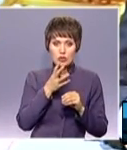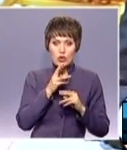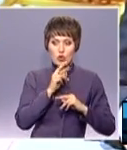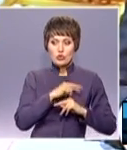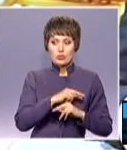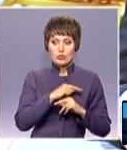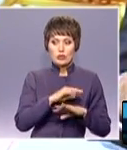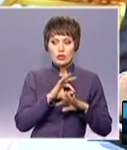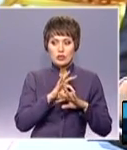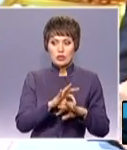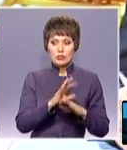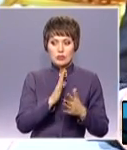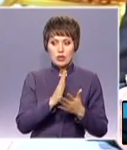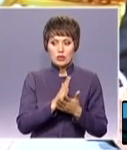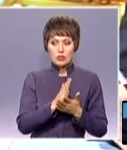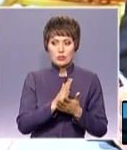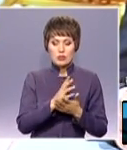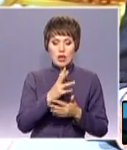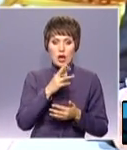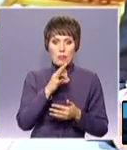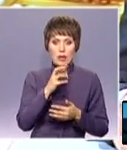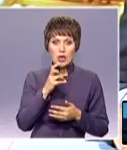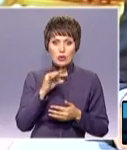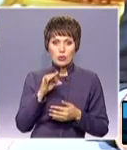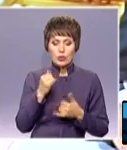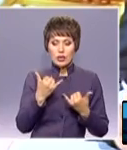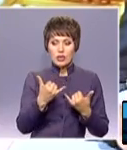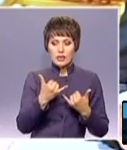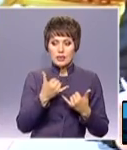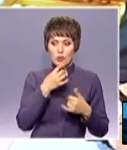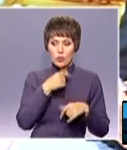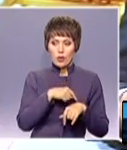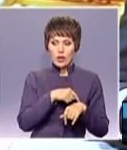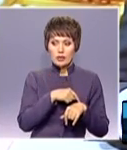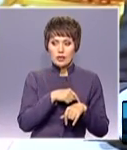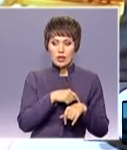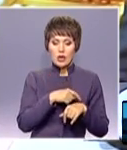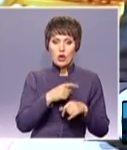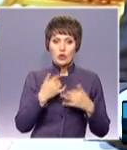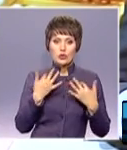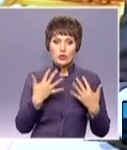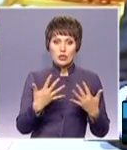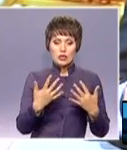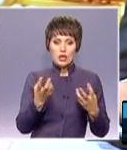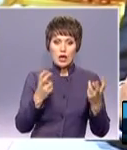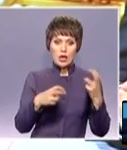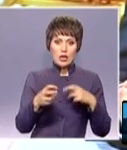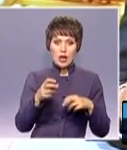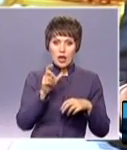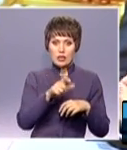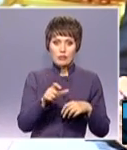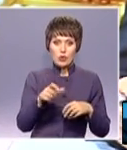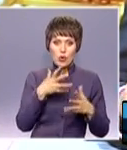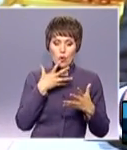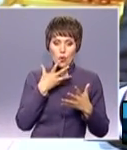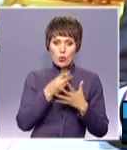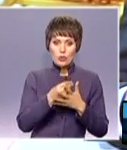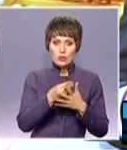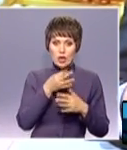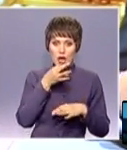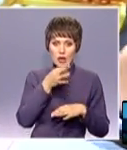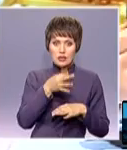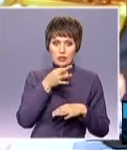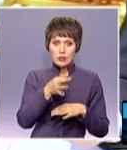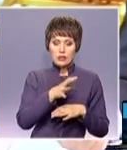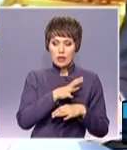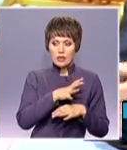жұмысты істетіп жатырмыз. Қазір мораторий кезінде бізге тұтынушылар келген кезде өздерінің айыптарын айтып отқан